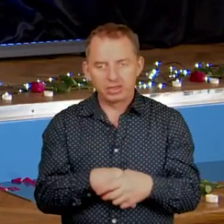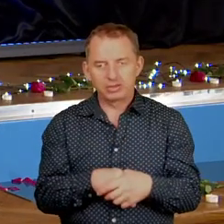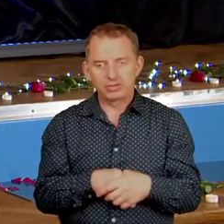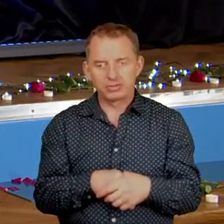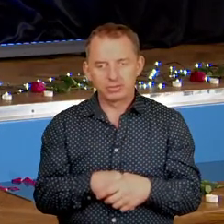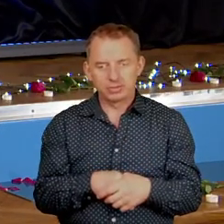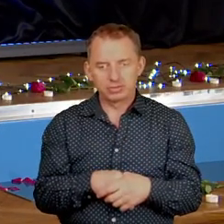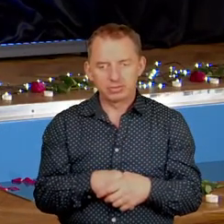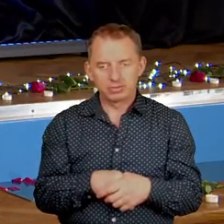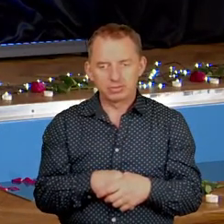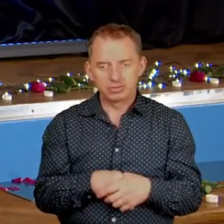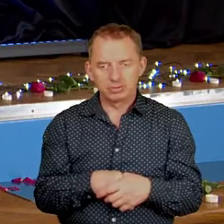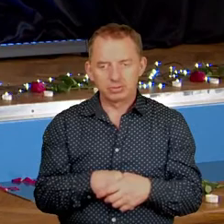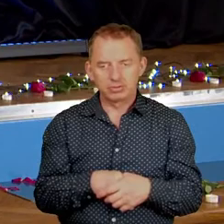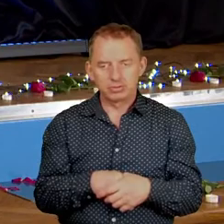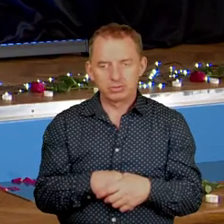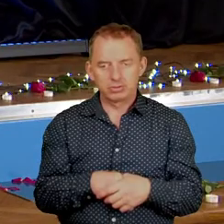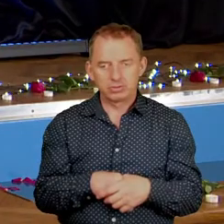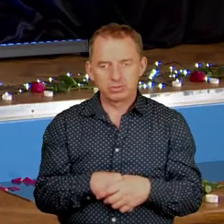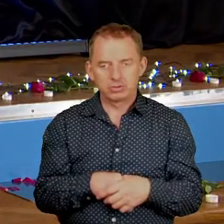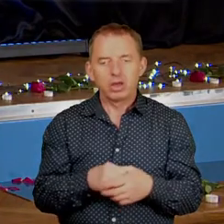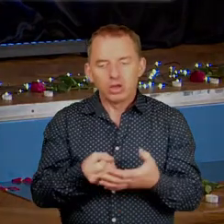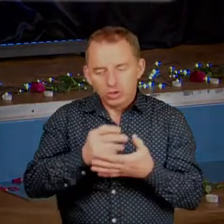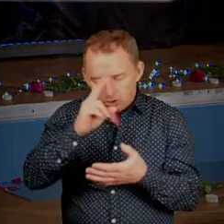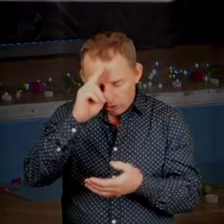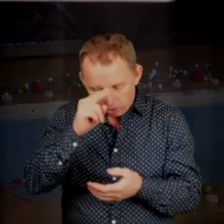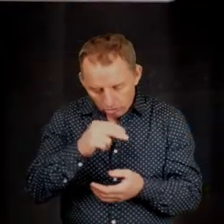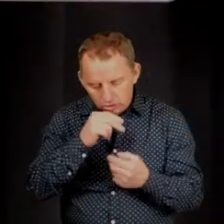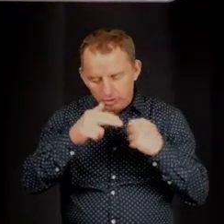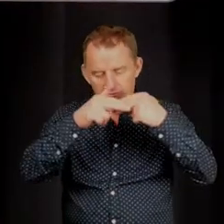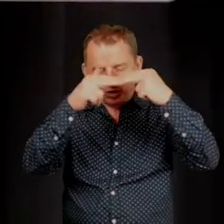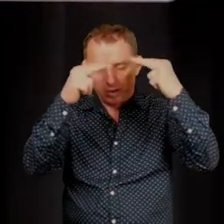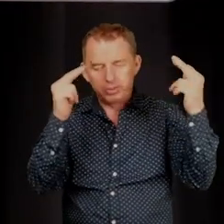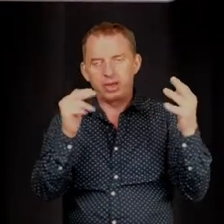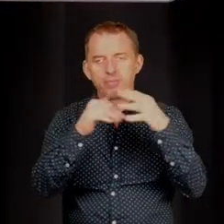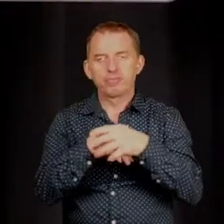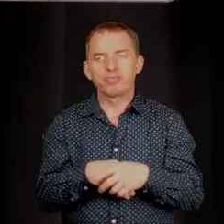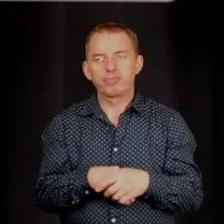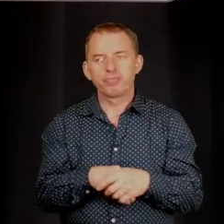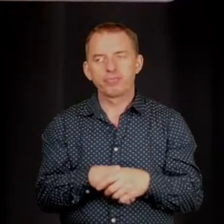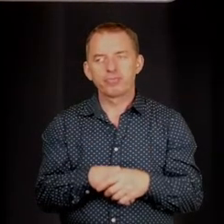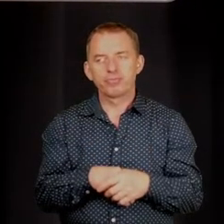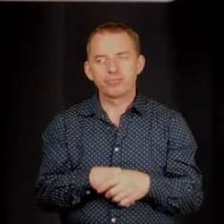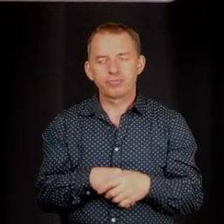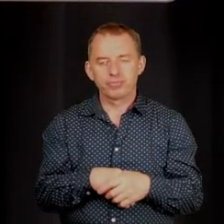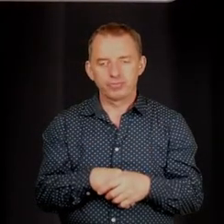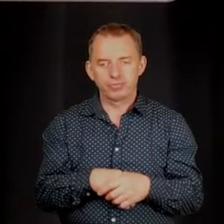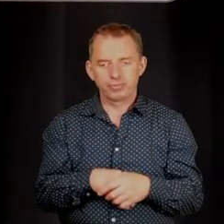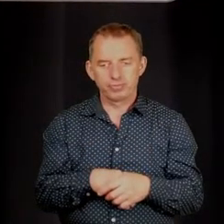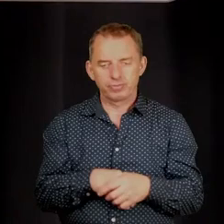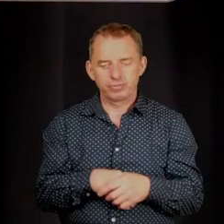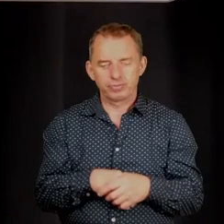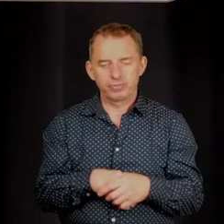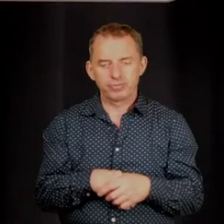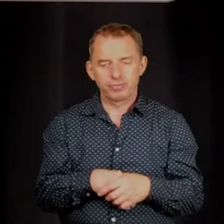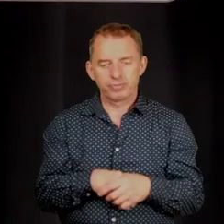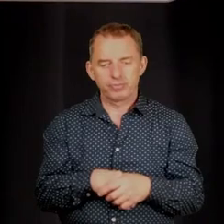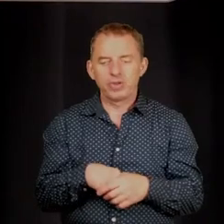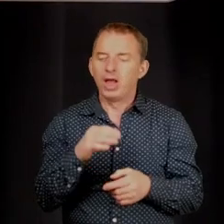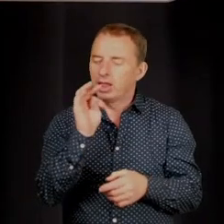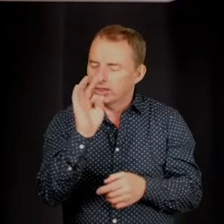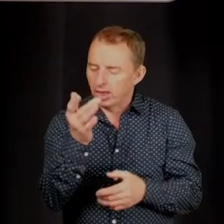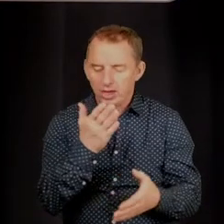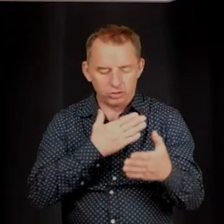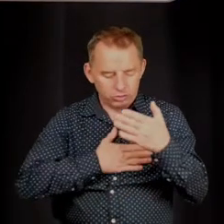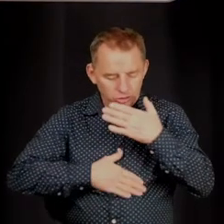proszę. Father in heaven. Drogi Ojcze w niebie. How thankful we are that there's hope. On the way. Tak cieszymy